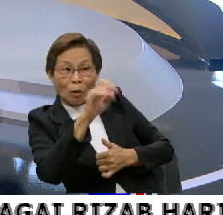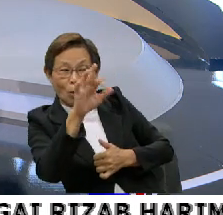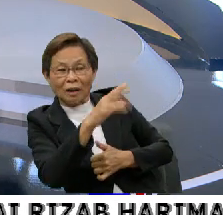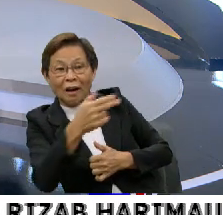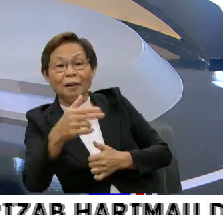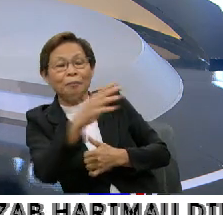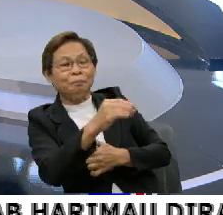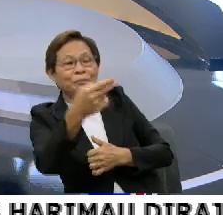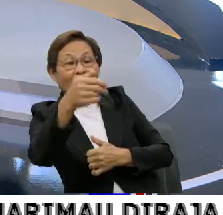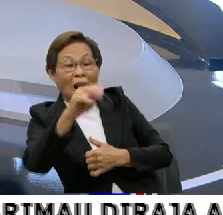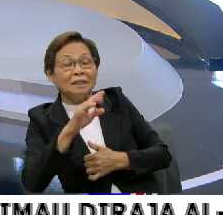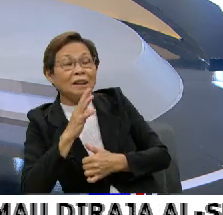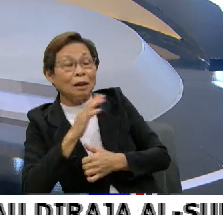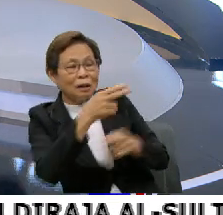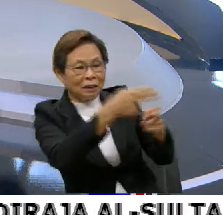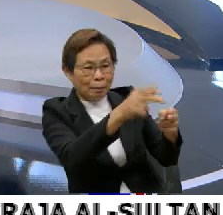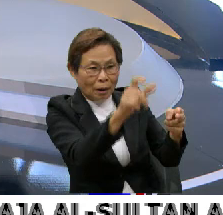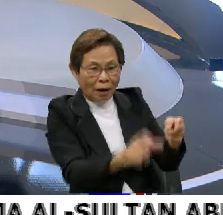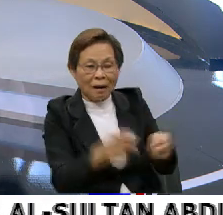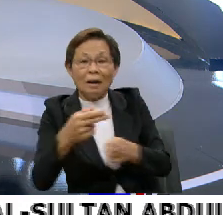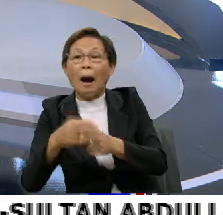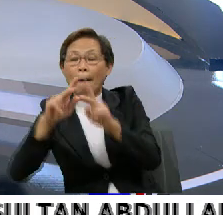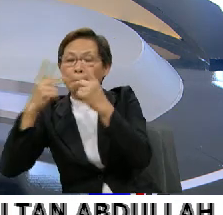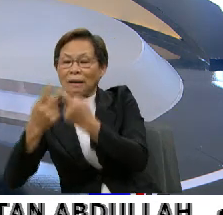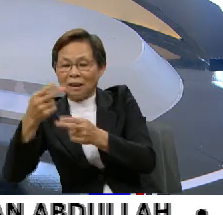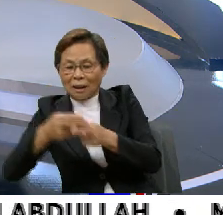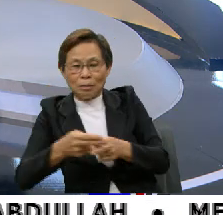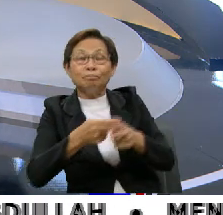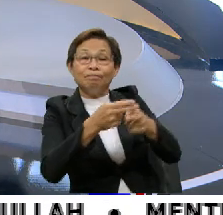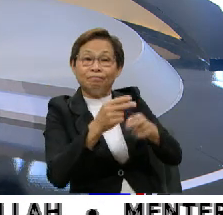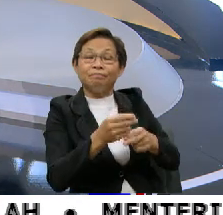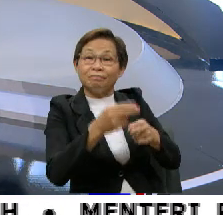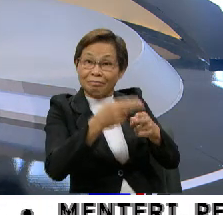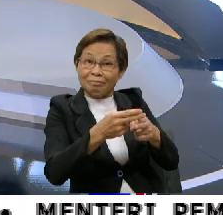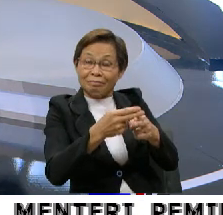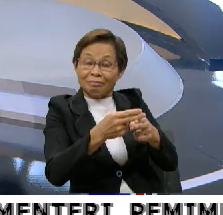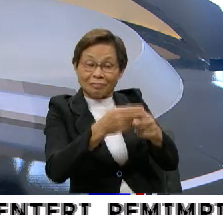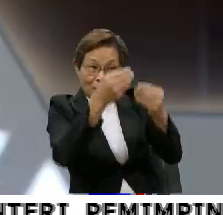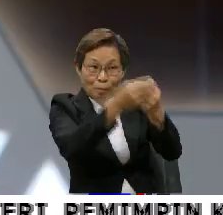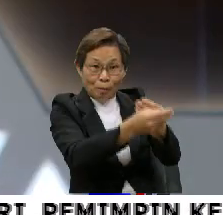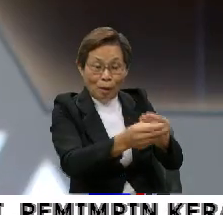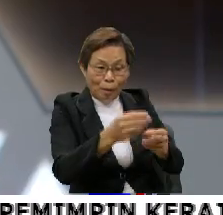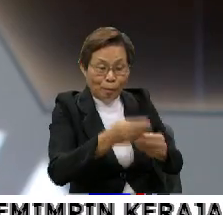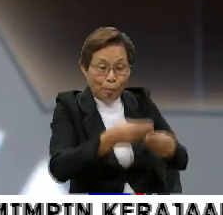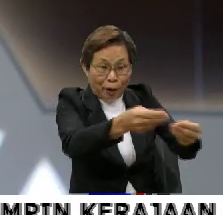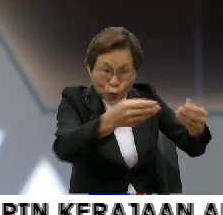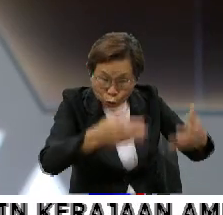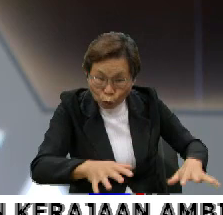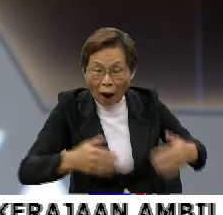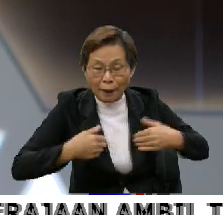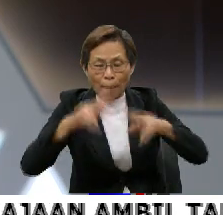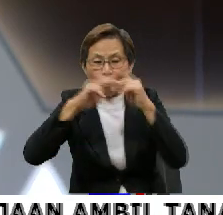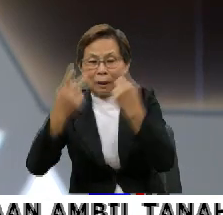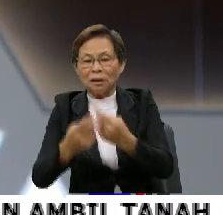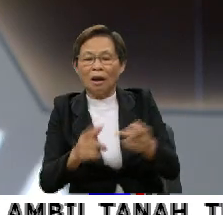honey bercakap berkenan tentang calon yang akan dinamakan oleh pubg masing-masing ataupun gabungan mati masing-masing sudah pastinya walaupun kita melihat sudah ada